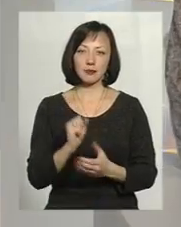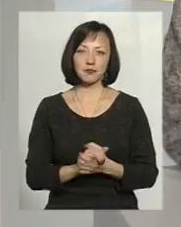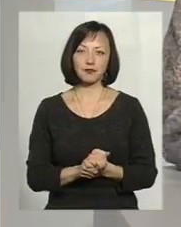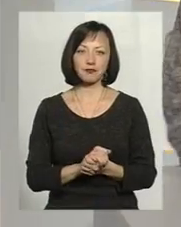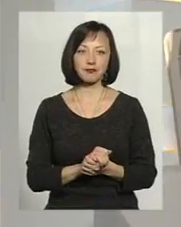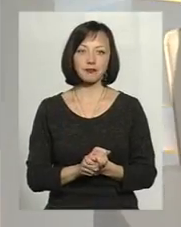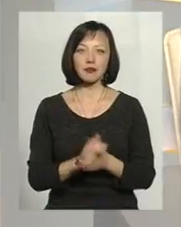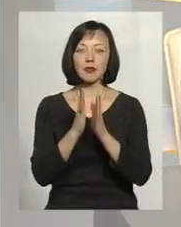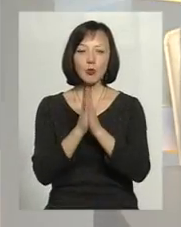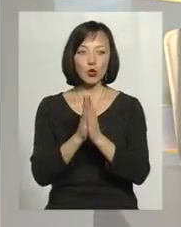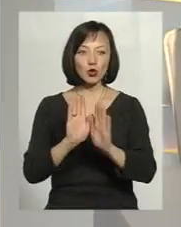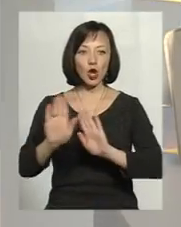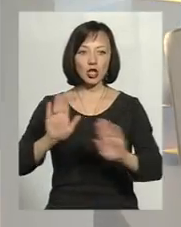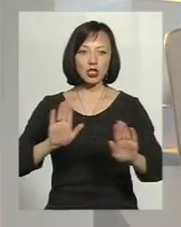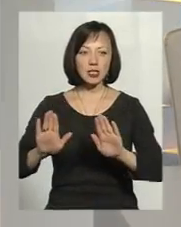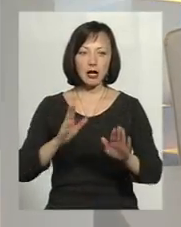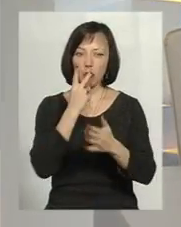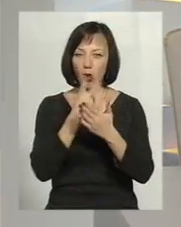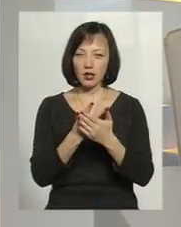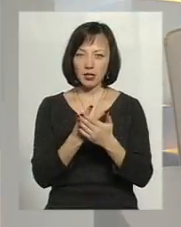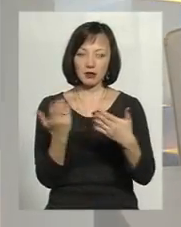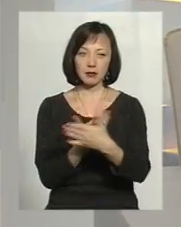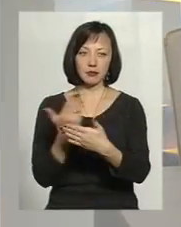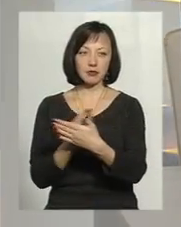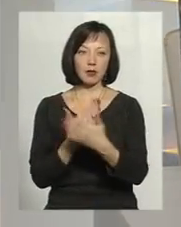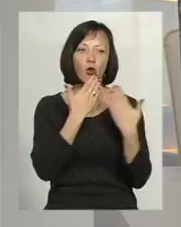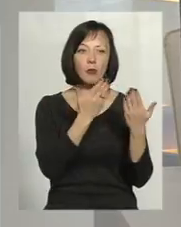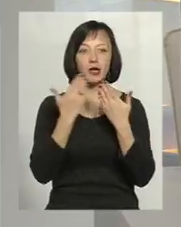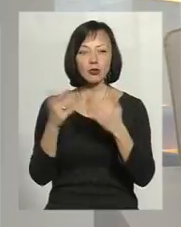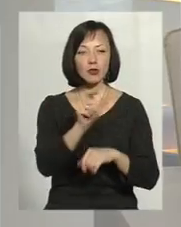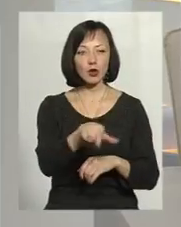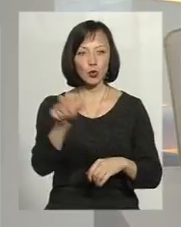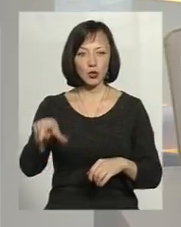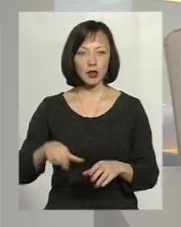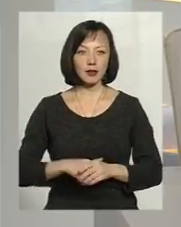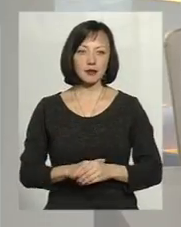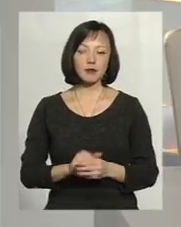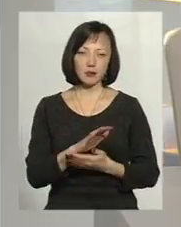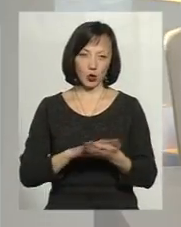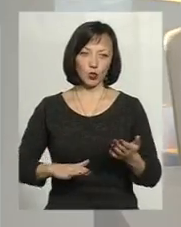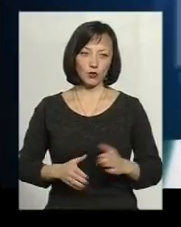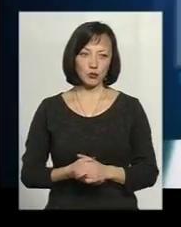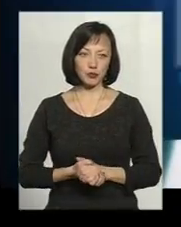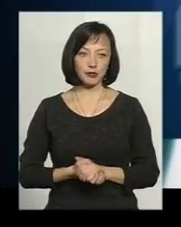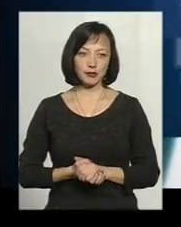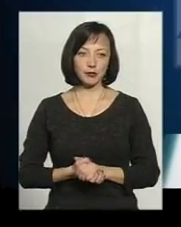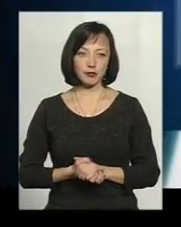Я прошу режисера показати ще один блок з опитувань мешканців Хмельницького. Далі ми продовжимо.